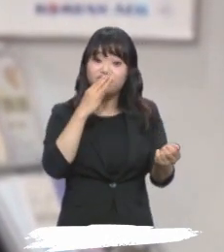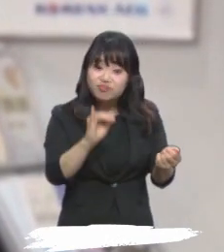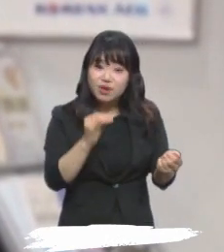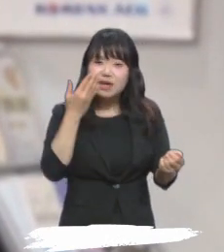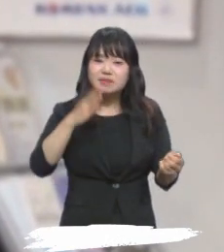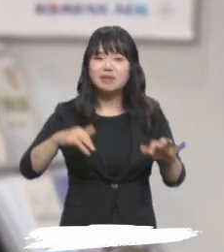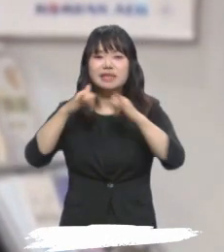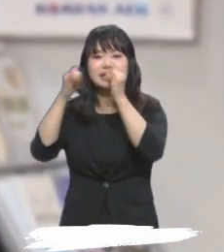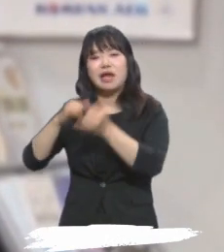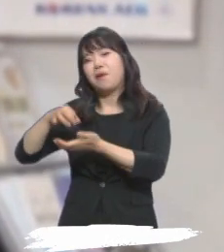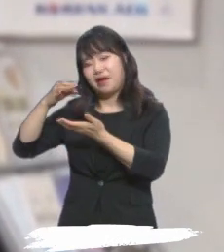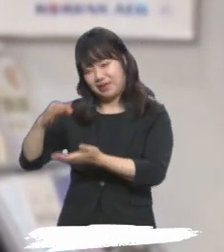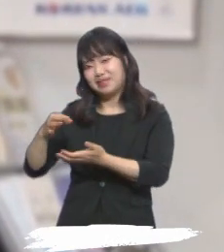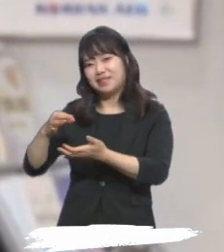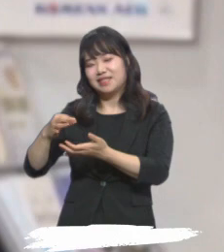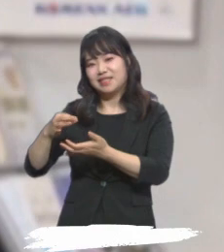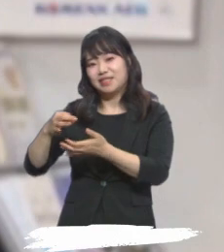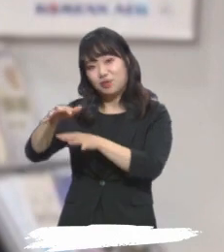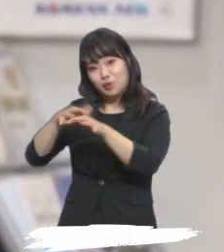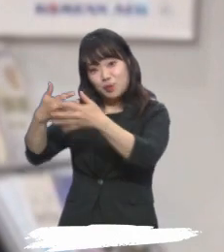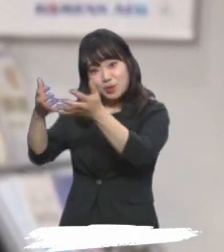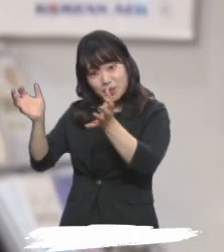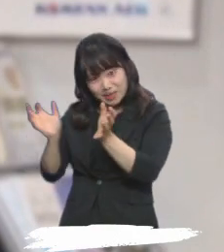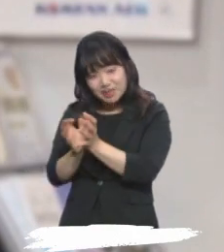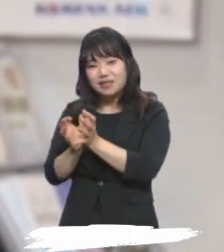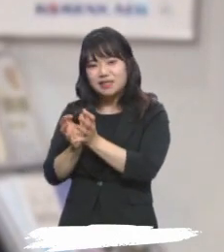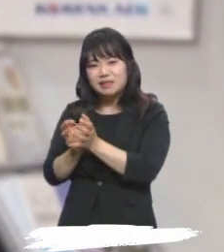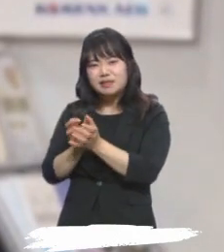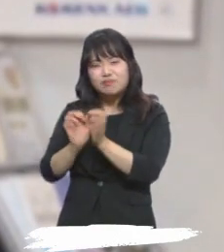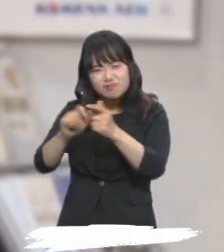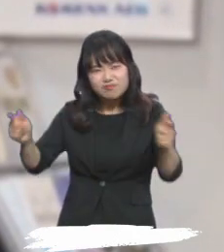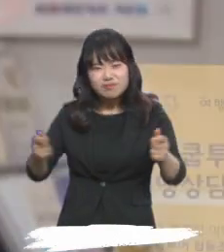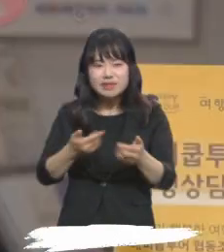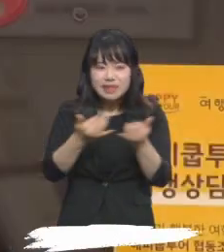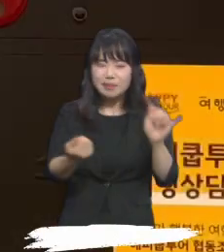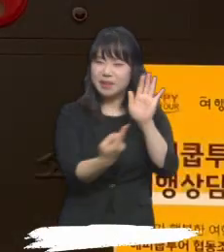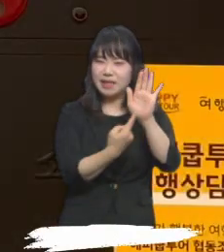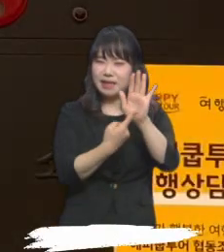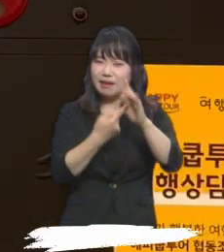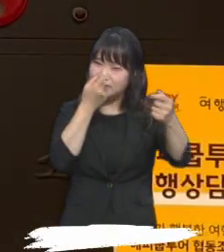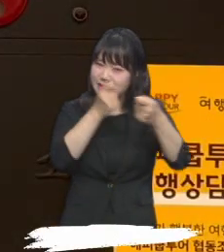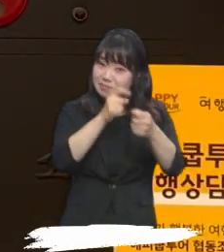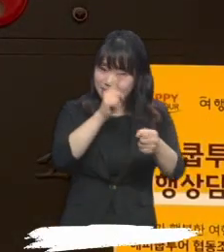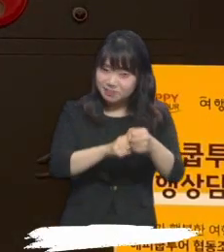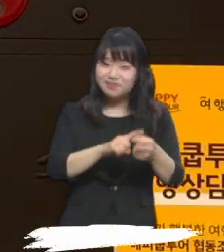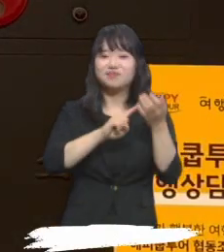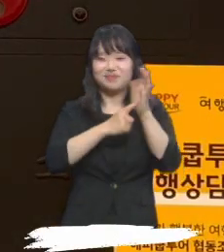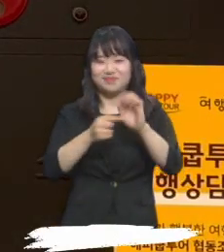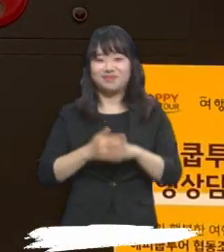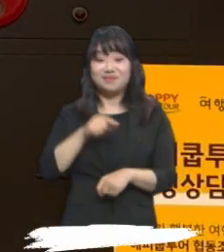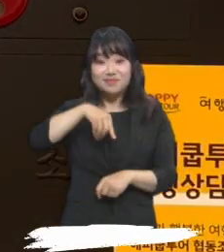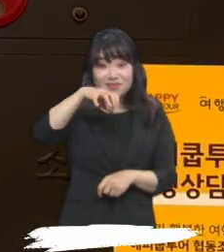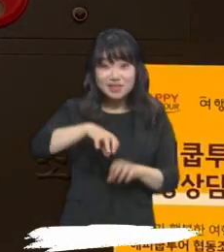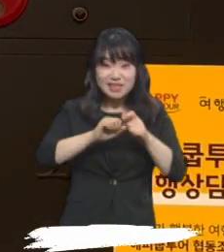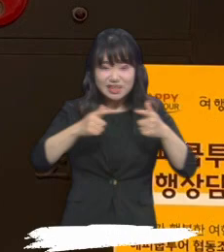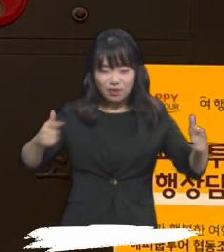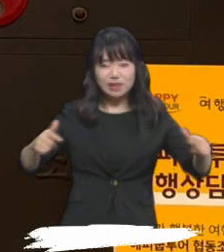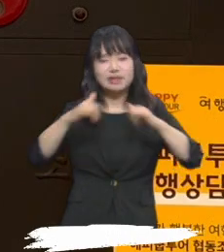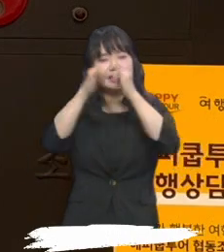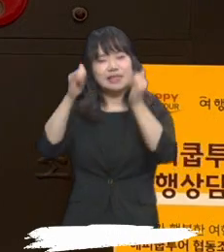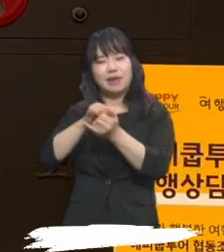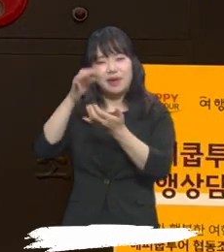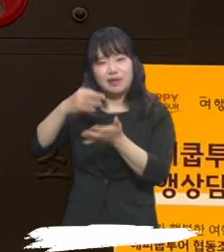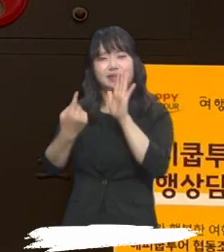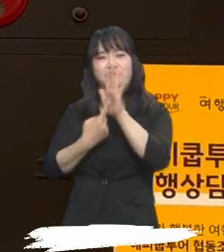경제 조직들의 상품들이 시민들한테 좀더 가까이 가면 좋겠다는 생각에서 이 공간을 통해 다양한 사회적 가치를